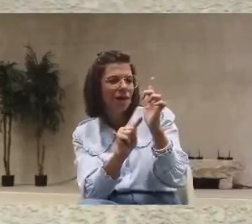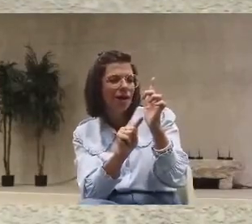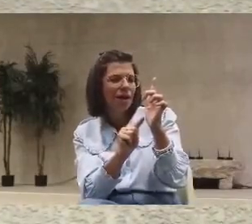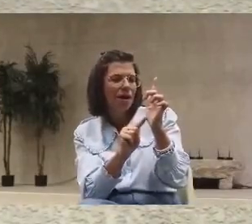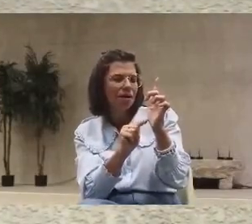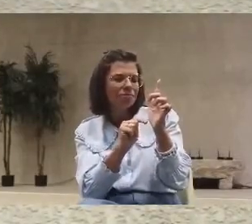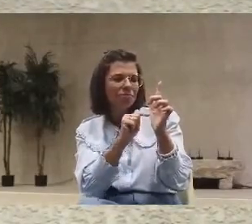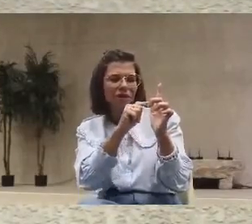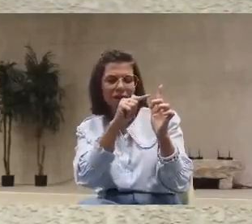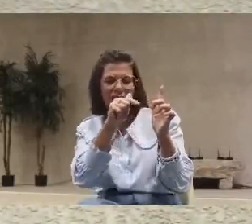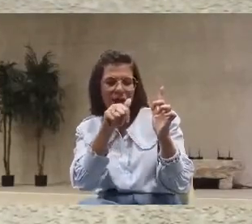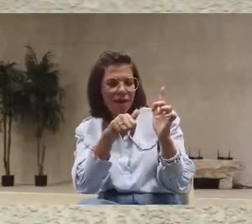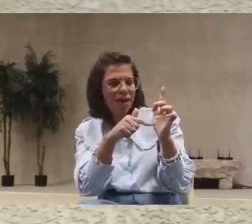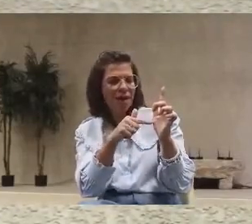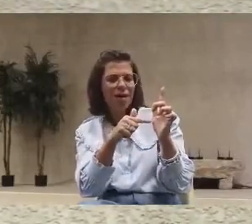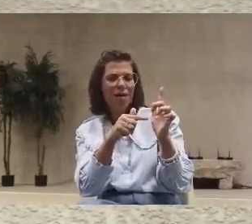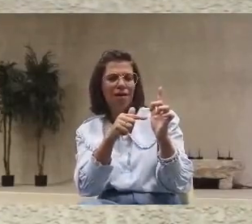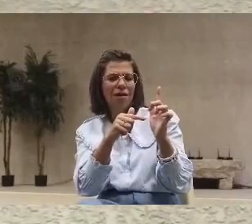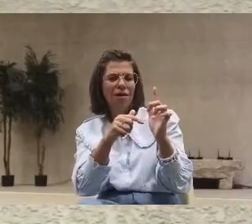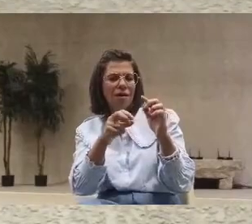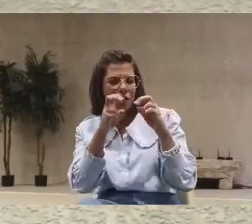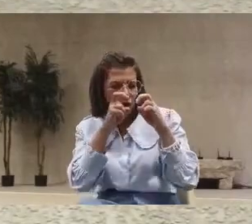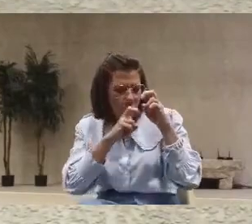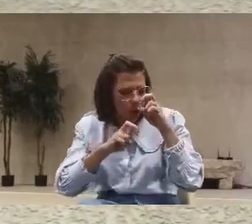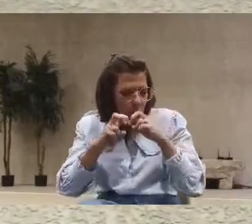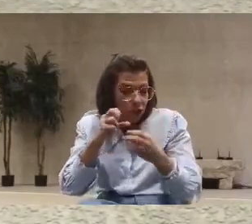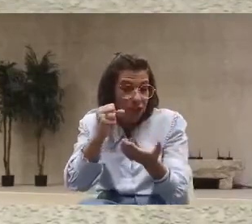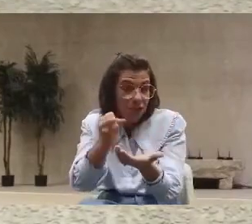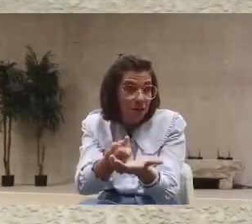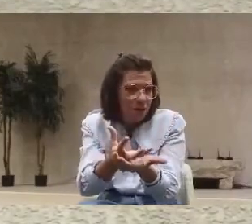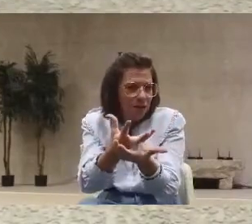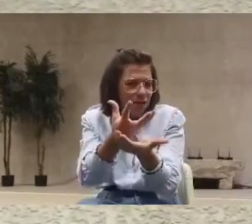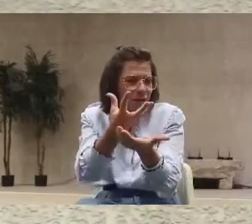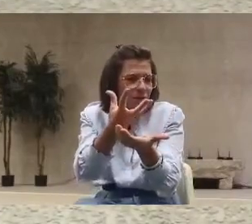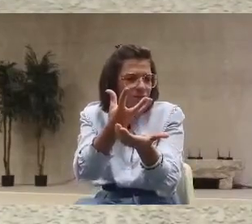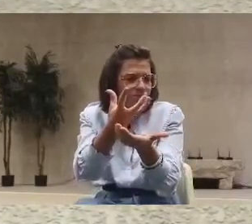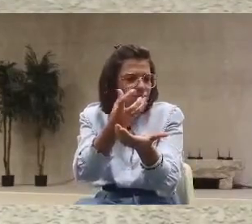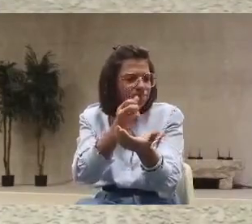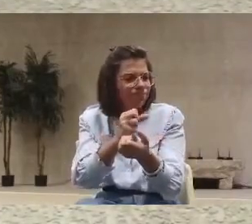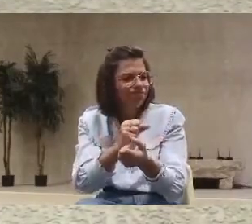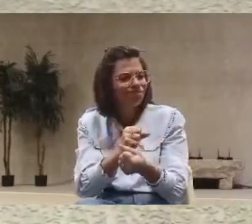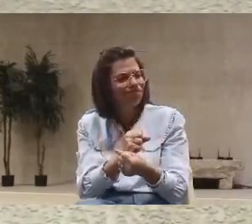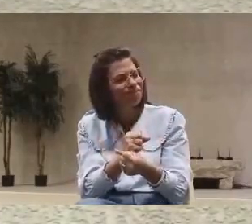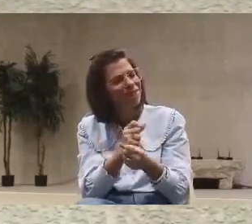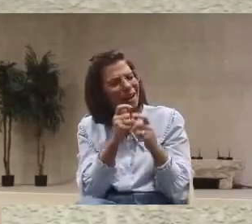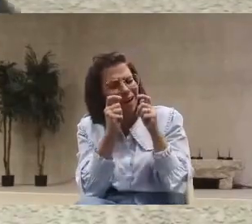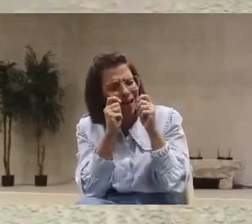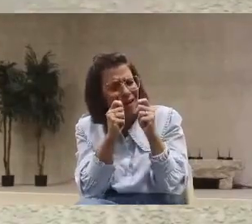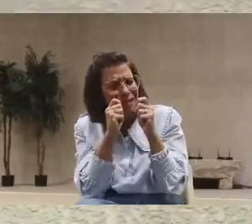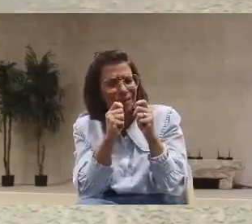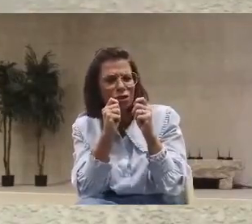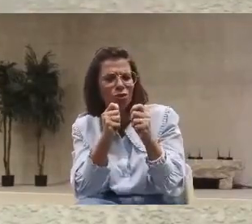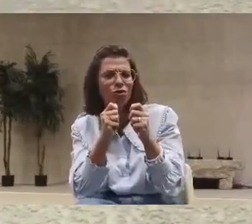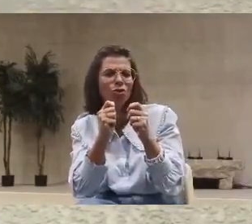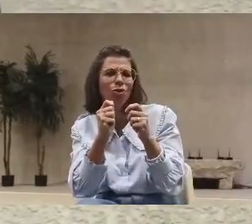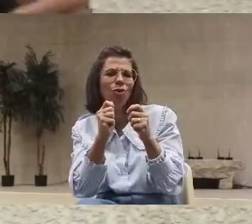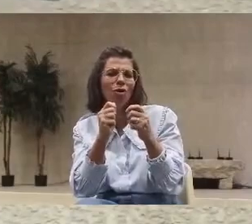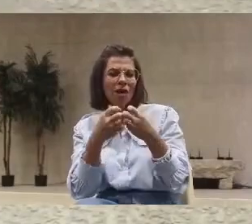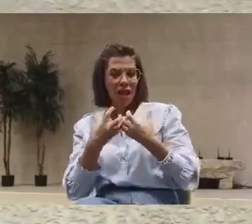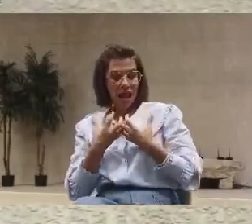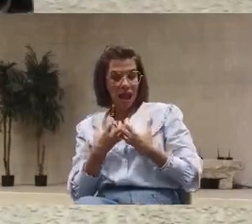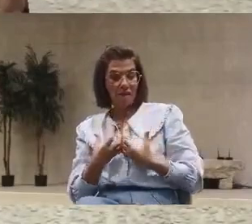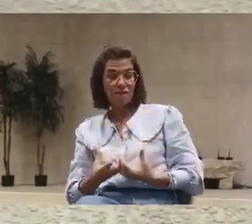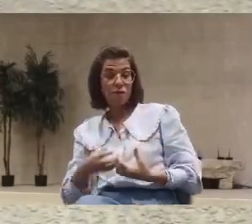mais ce n pas l'évangile du bonheur où l'homme est au centre pour qu'il satisfasse toutes ses ambitions